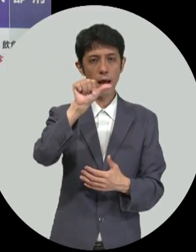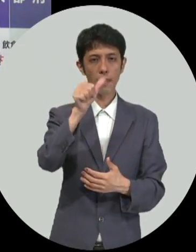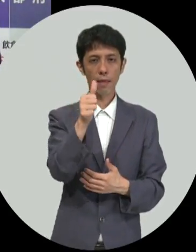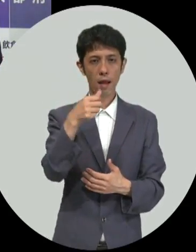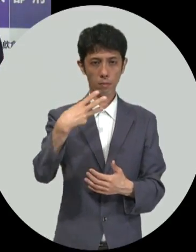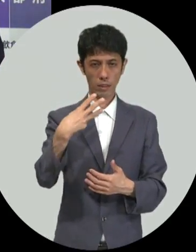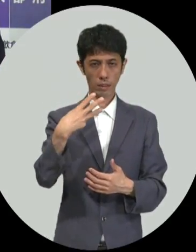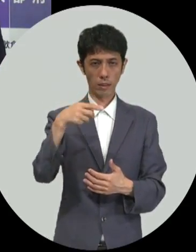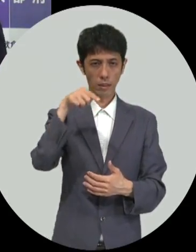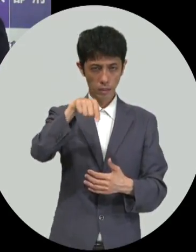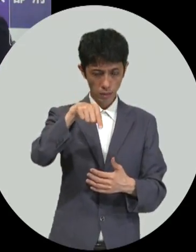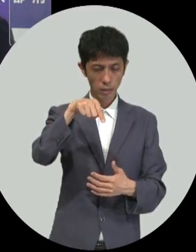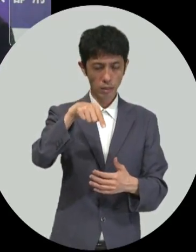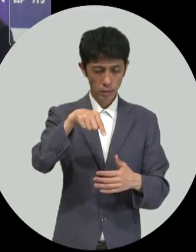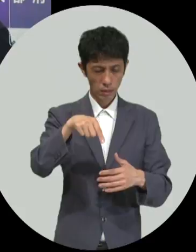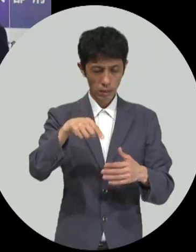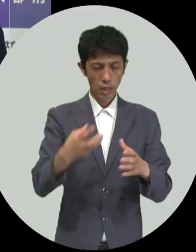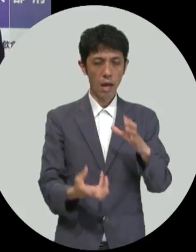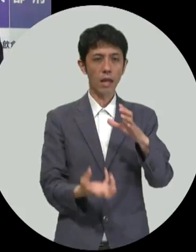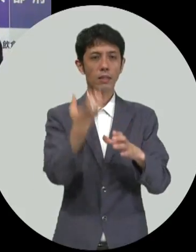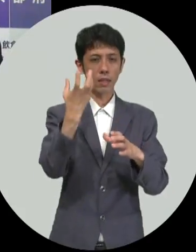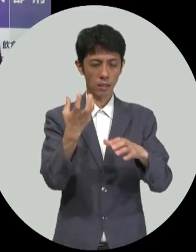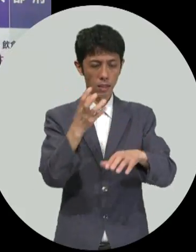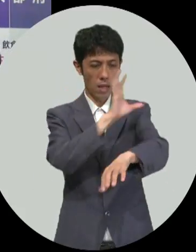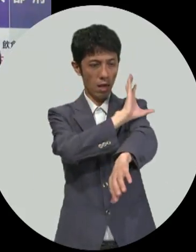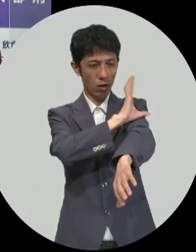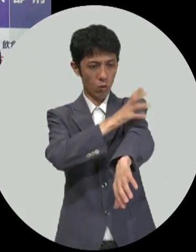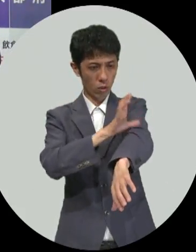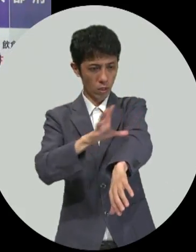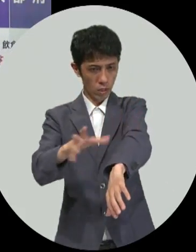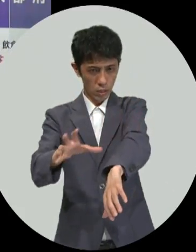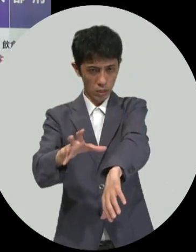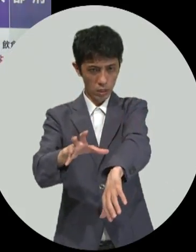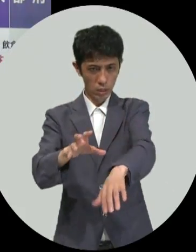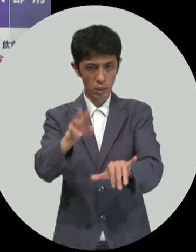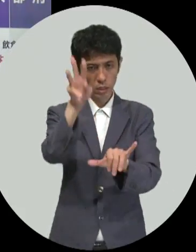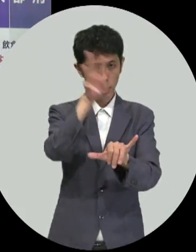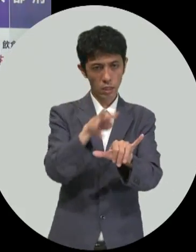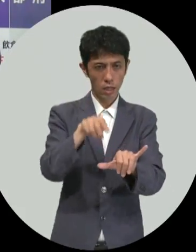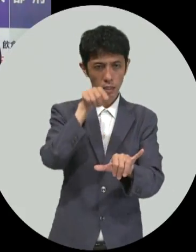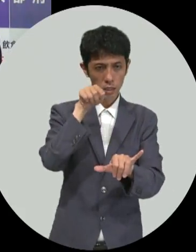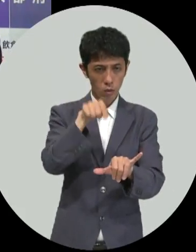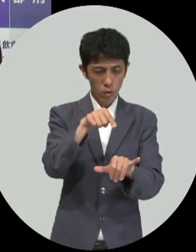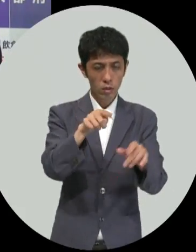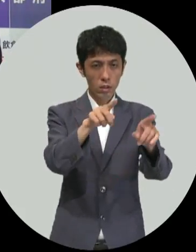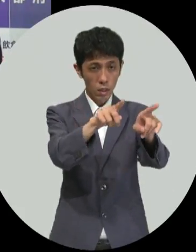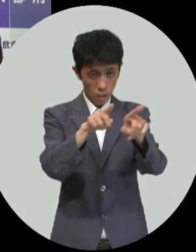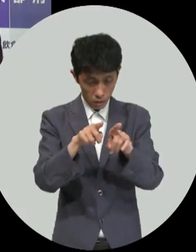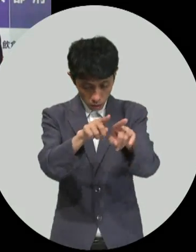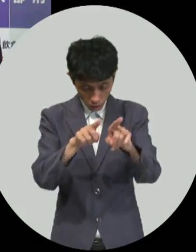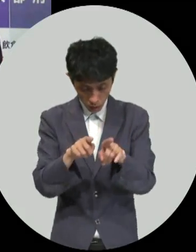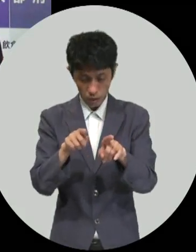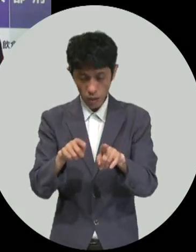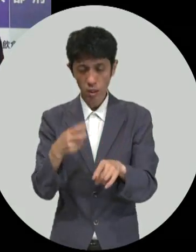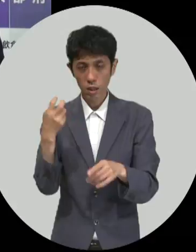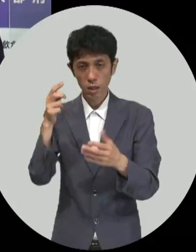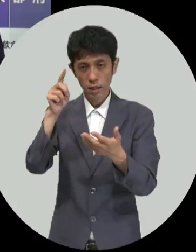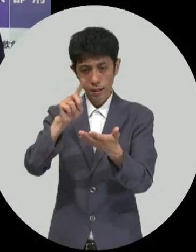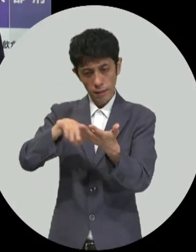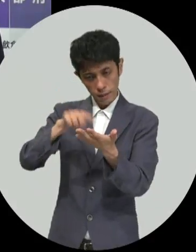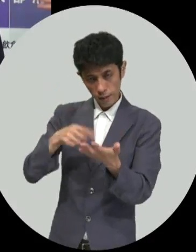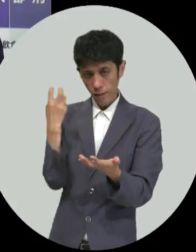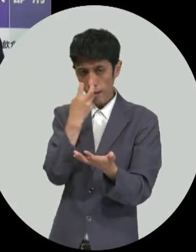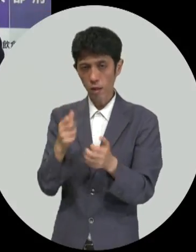の伊豆山地区において発生した土石流を踏まえて、緊急提言を実施するということでご報告しておりまして、7月の8日